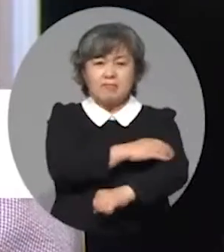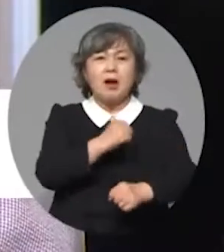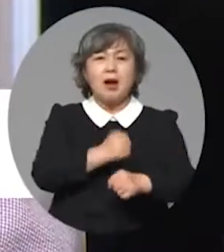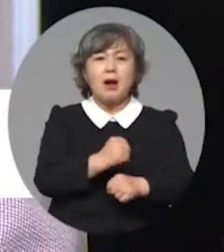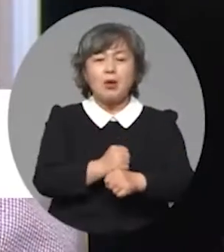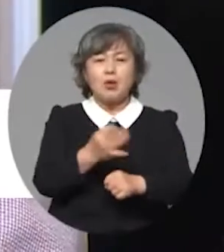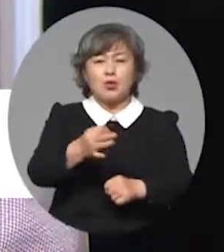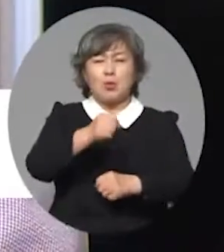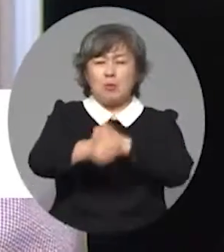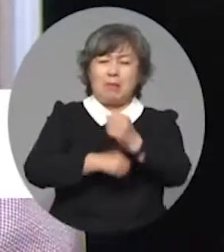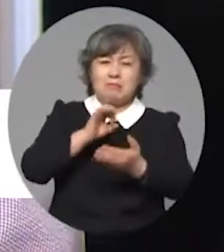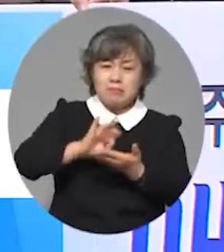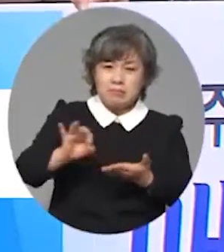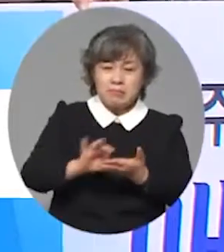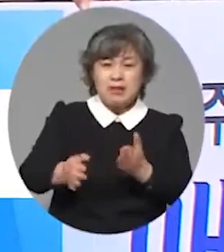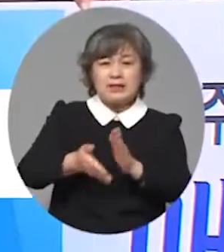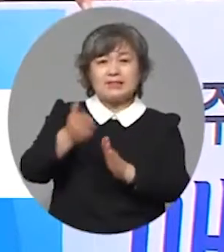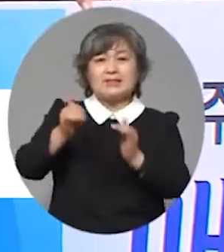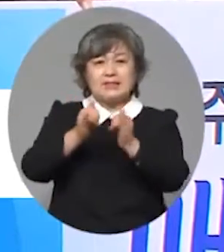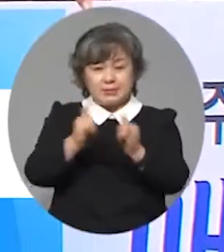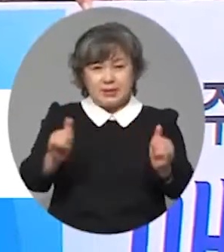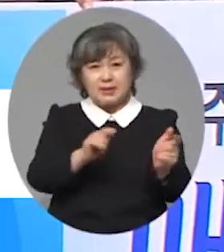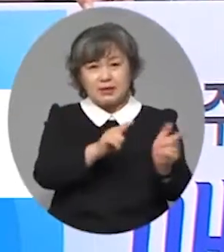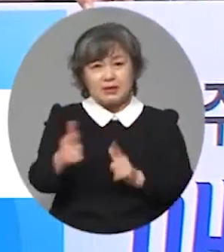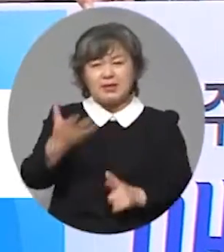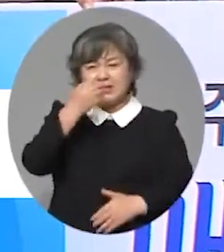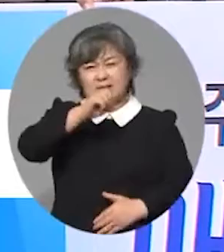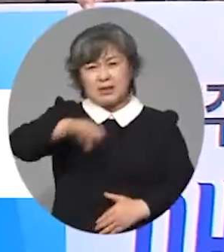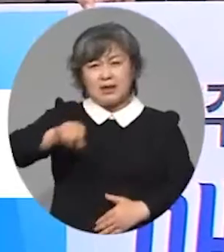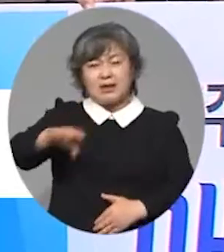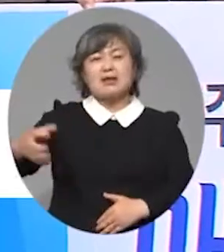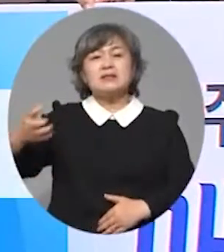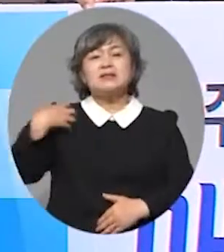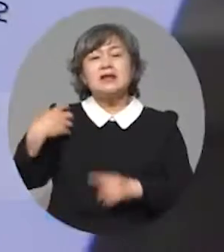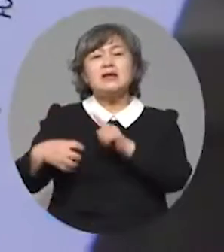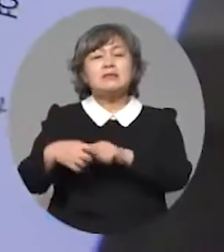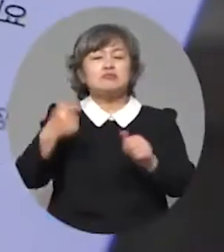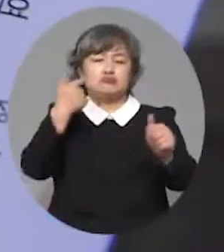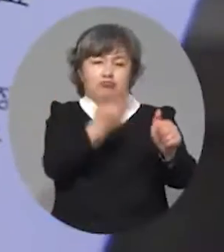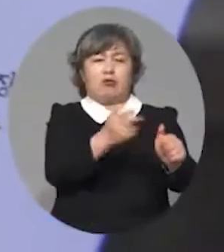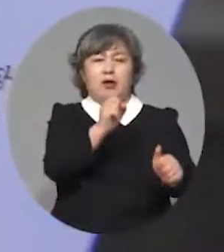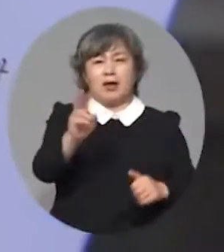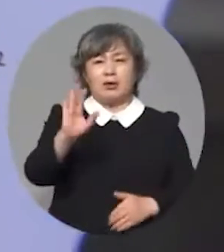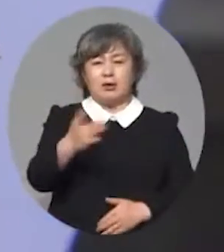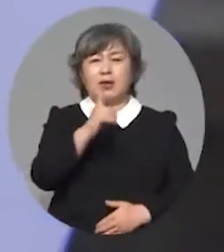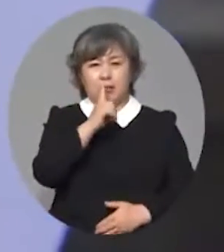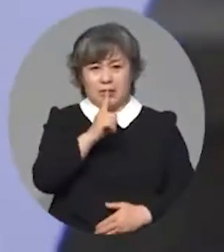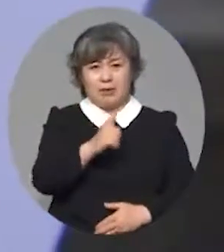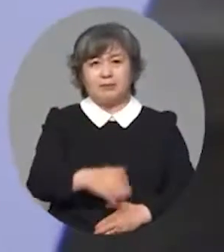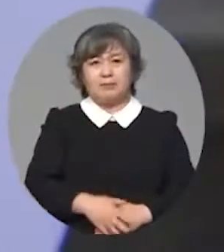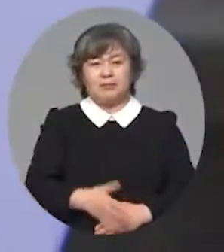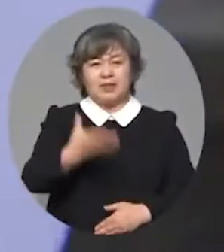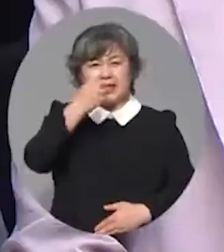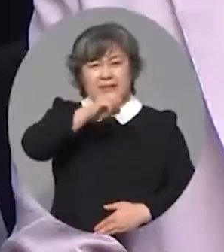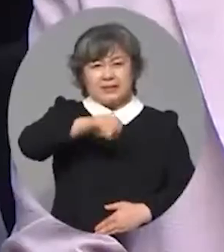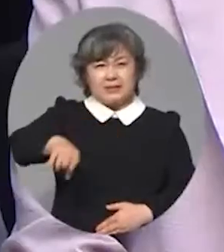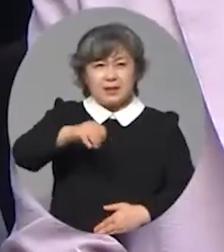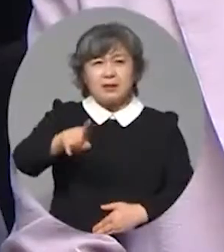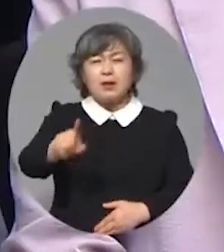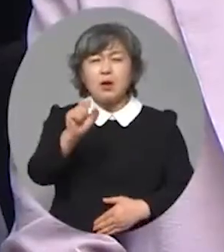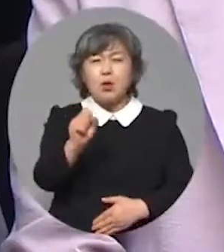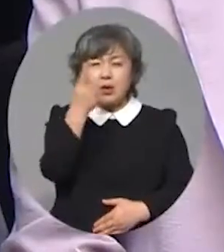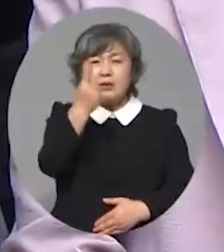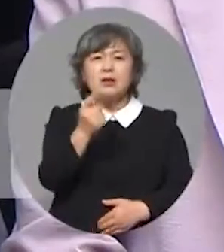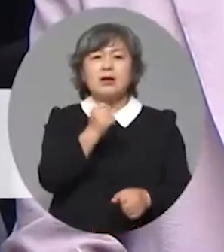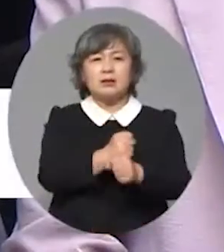임의로 사용했을 뿐 아니라 시민을 볼모로 한 쓰레기 대란의 책임을 물어야 한다고 주장하고 있습니다. 쓰레기 대란의 원인을